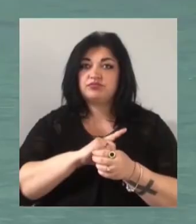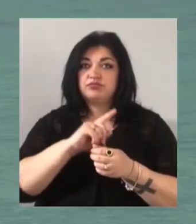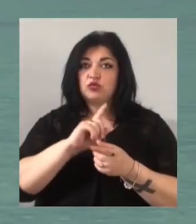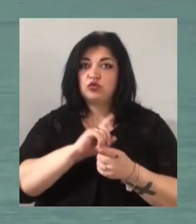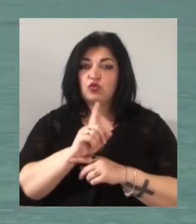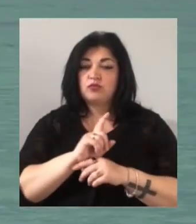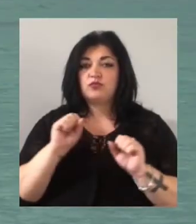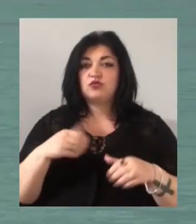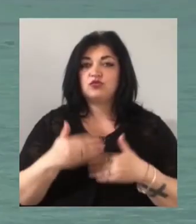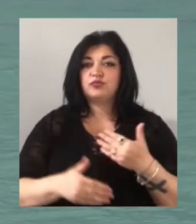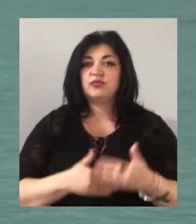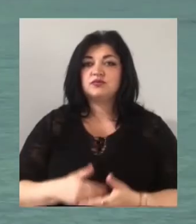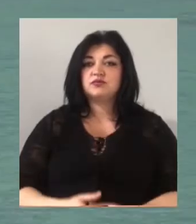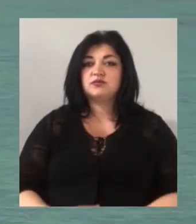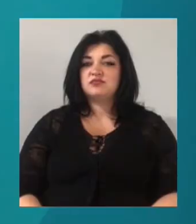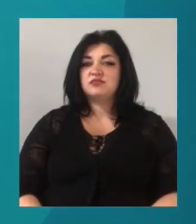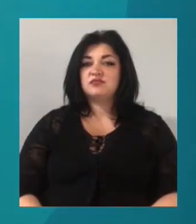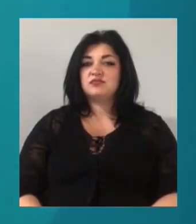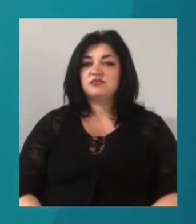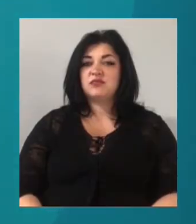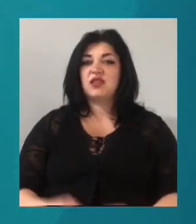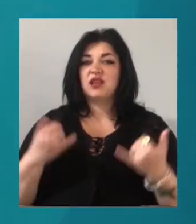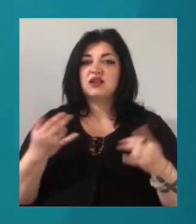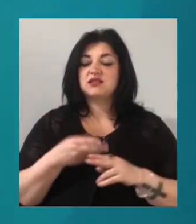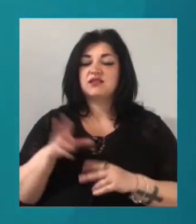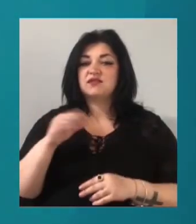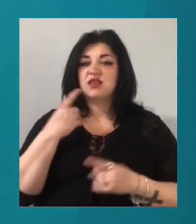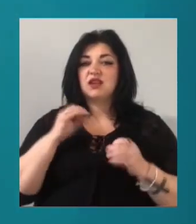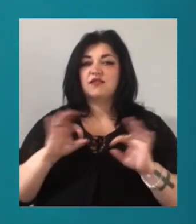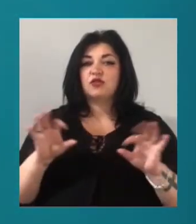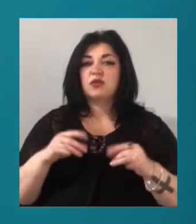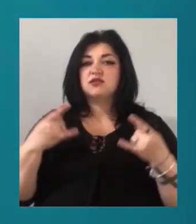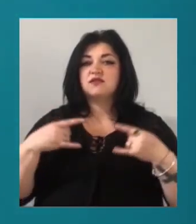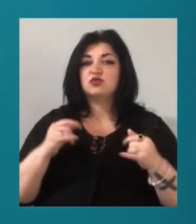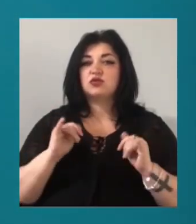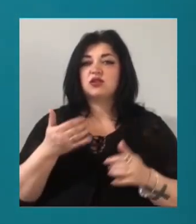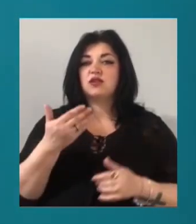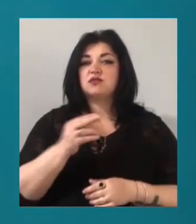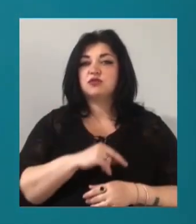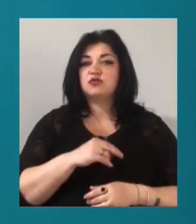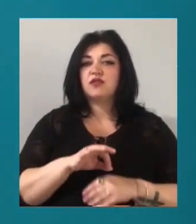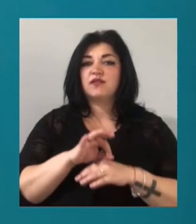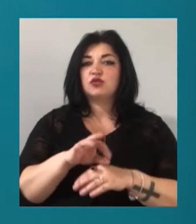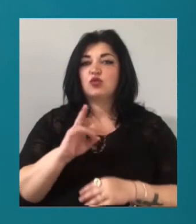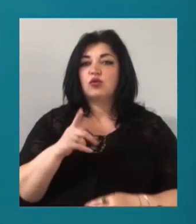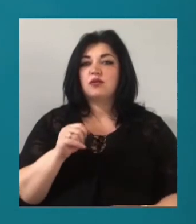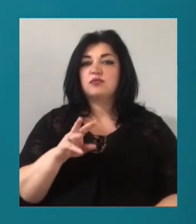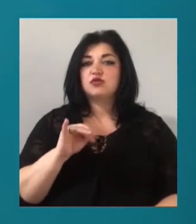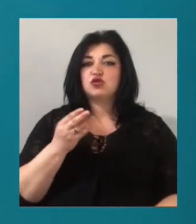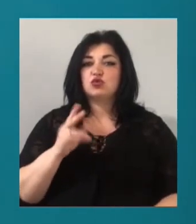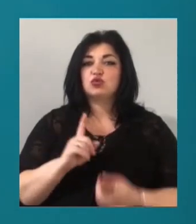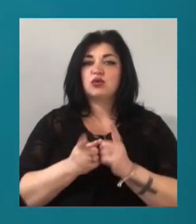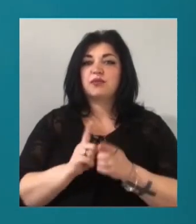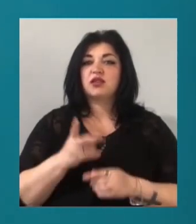Олексій Мурашкін. Новини на Суспільному. Одеса. Наразі це вся інформація. В студії для вас працювала ведуча Ольга Міщук.